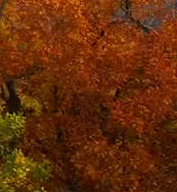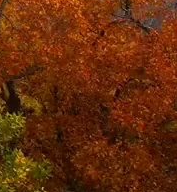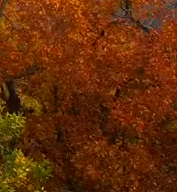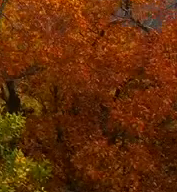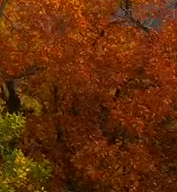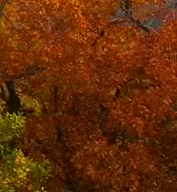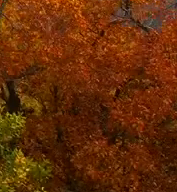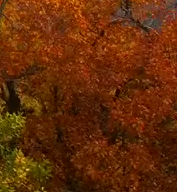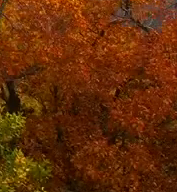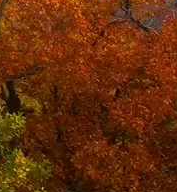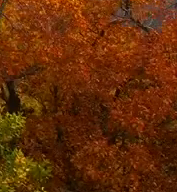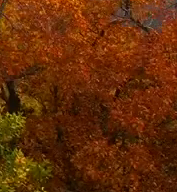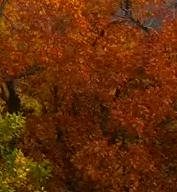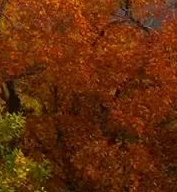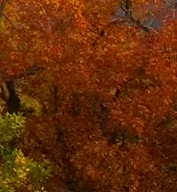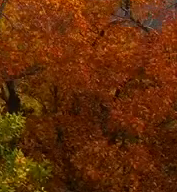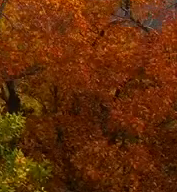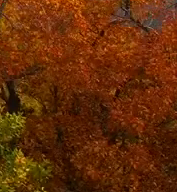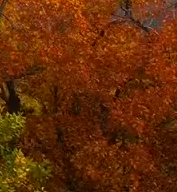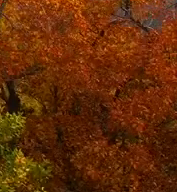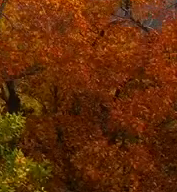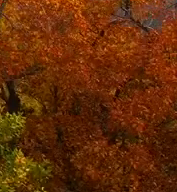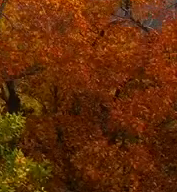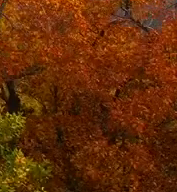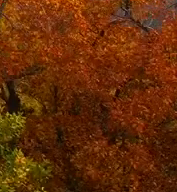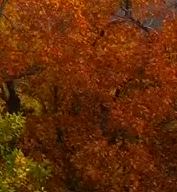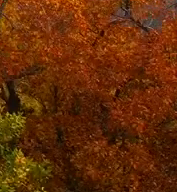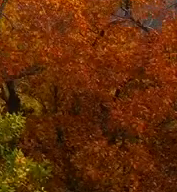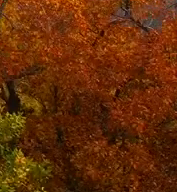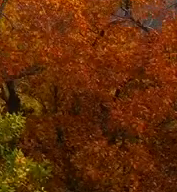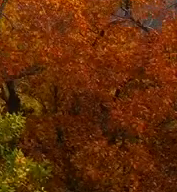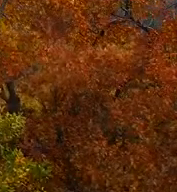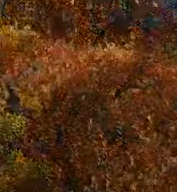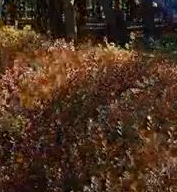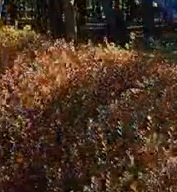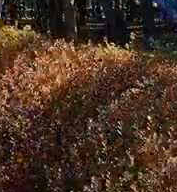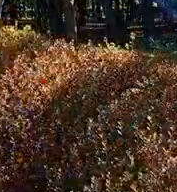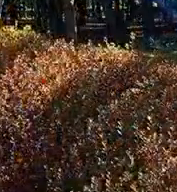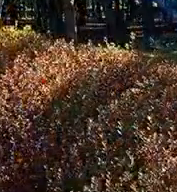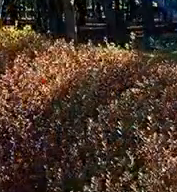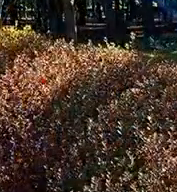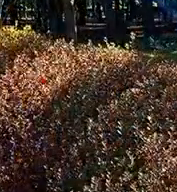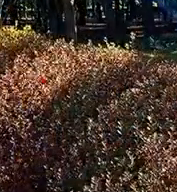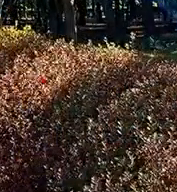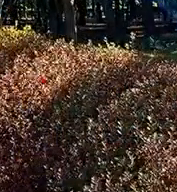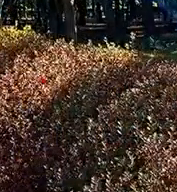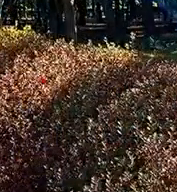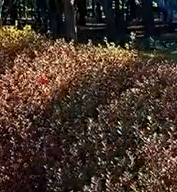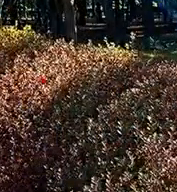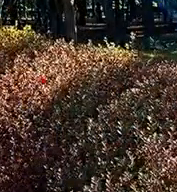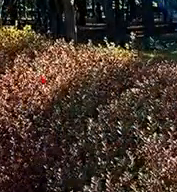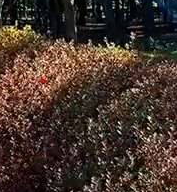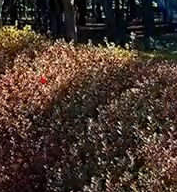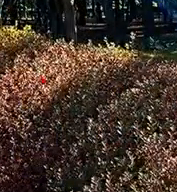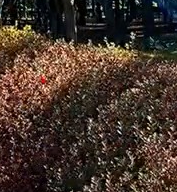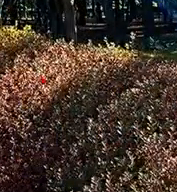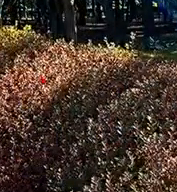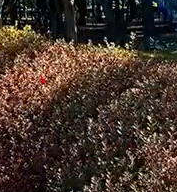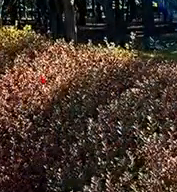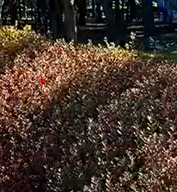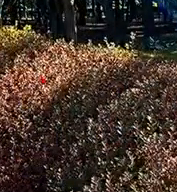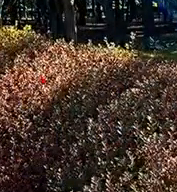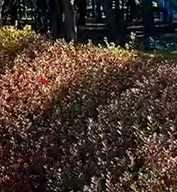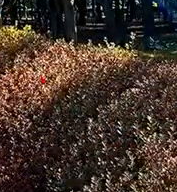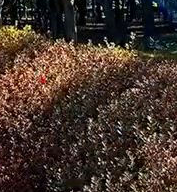13도에 머물면서 어제보다는 3, 4도가량이나 낮겠습니다. 추위는 오늘 절정을 보인 뒤 낮 기온은 점차